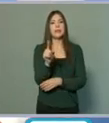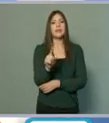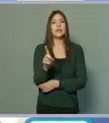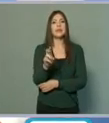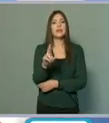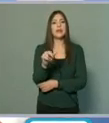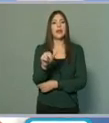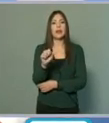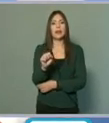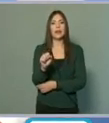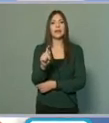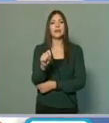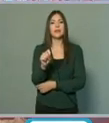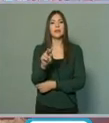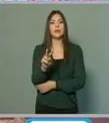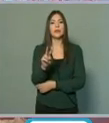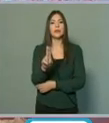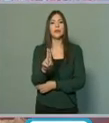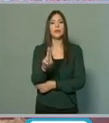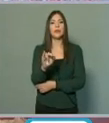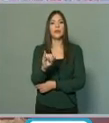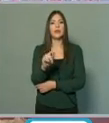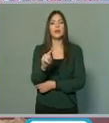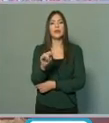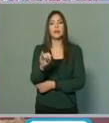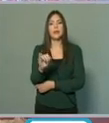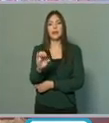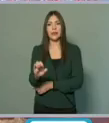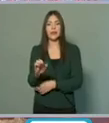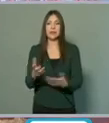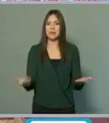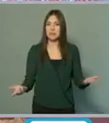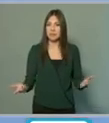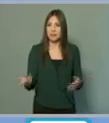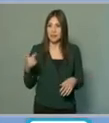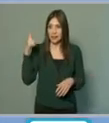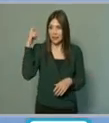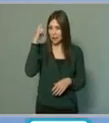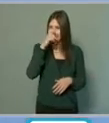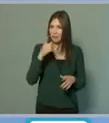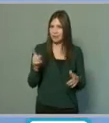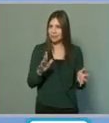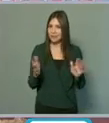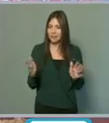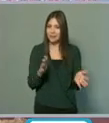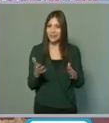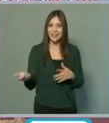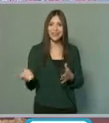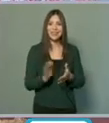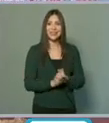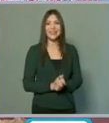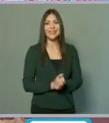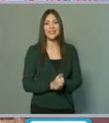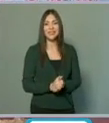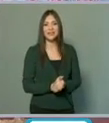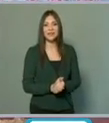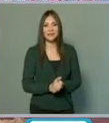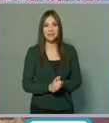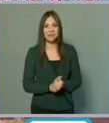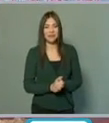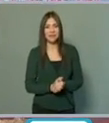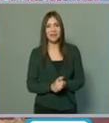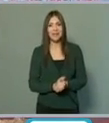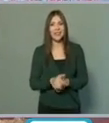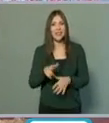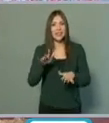Здравствуй. Exacto. No es tan difícil, ¿verdad? No, Bueno, por tu cara, creo que sí. Sabes que para mí, creo que